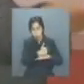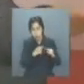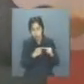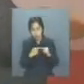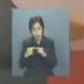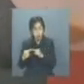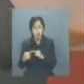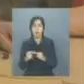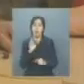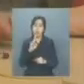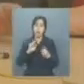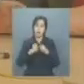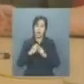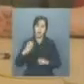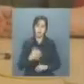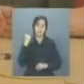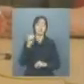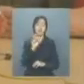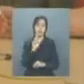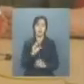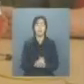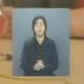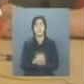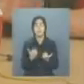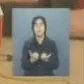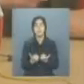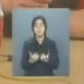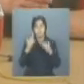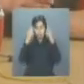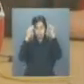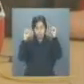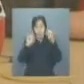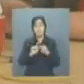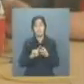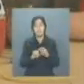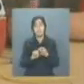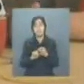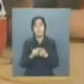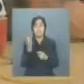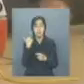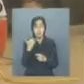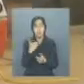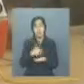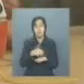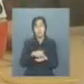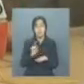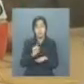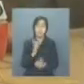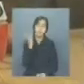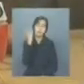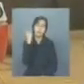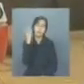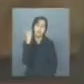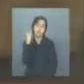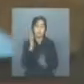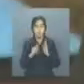ทางการเมืองการเรียกร้องของนายกอร์บาชอฟที่แทบจะไม่เหลืออิทธิพลในทางการเมืองรัสเซียเกิดขึ้นหลังเมื่อวานนี้ชาวรัสเซียร